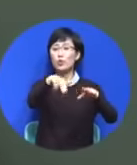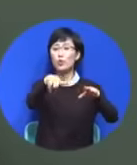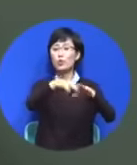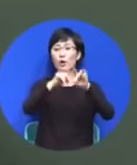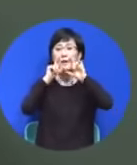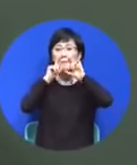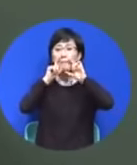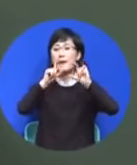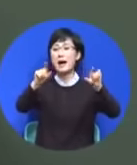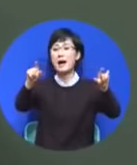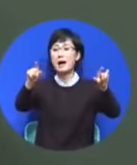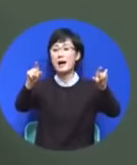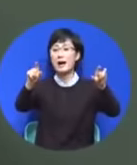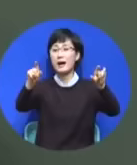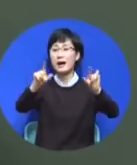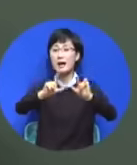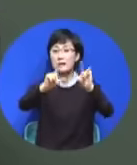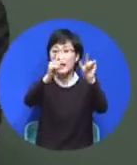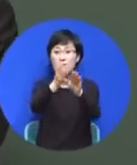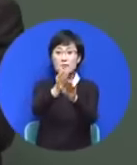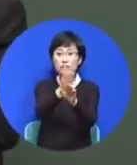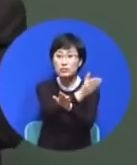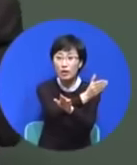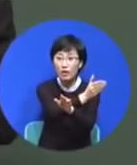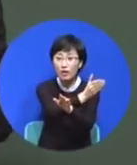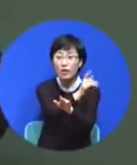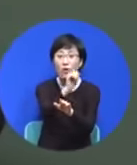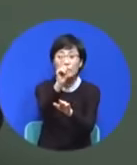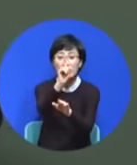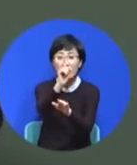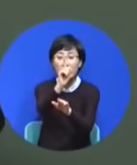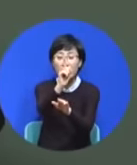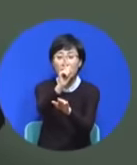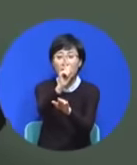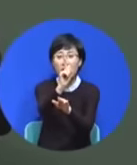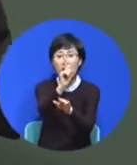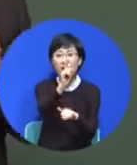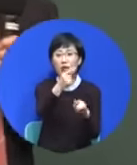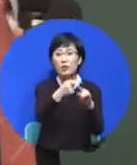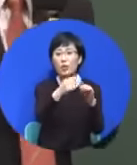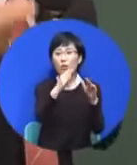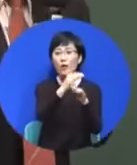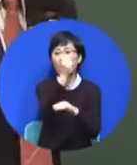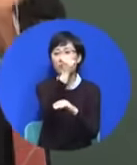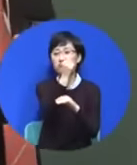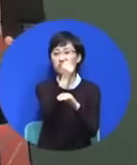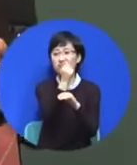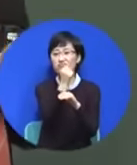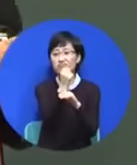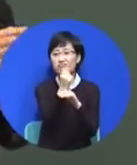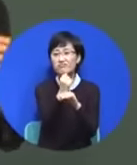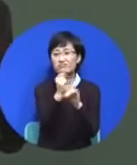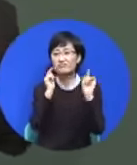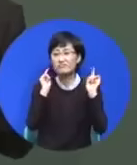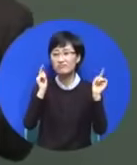선언했어요 그날로부터 문제 오기 시작했 그날로부터 문제 점점점점